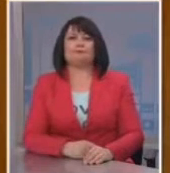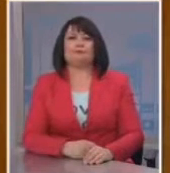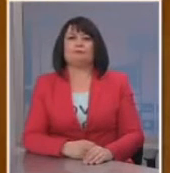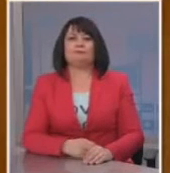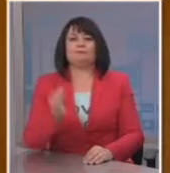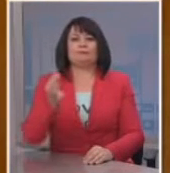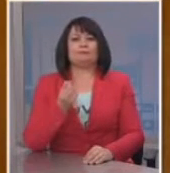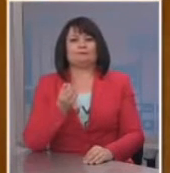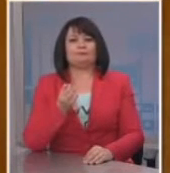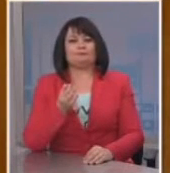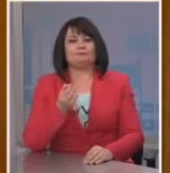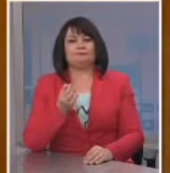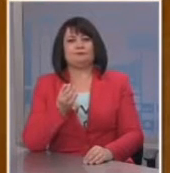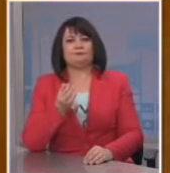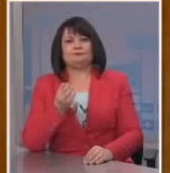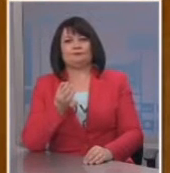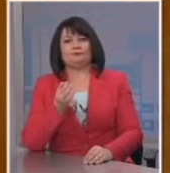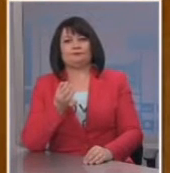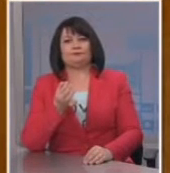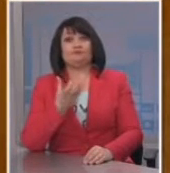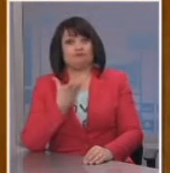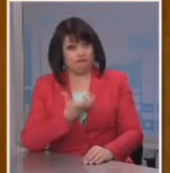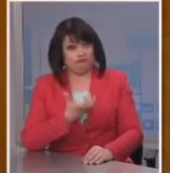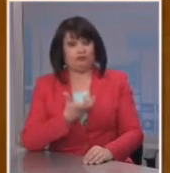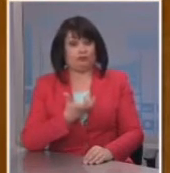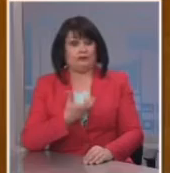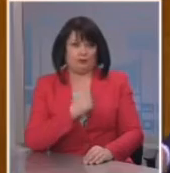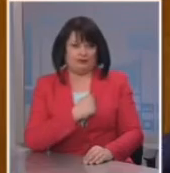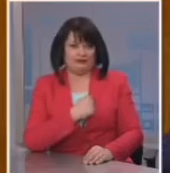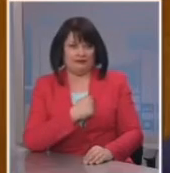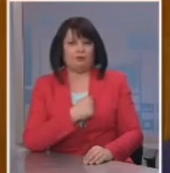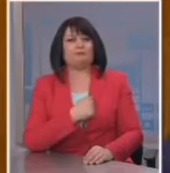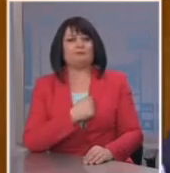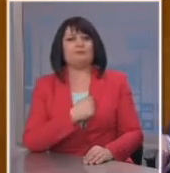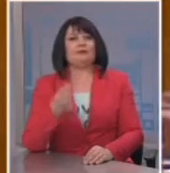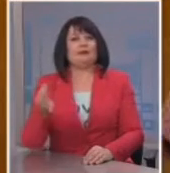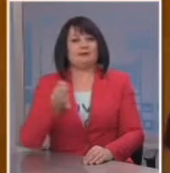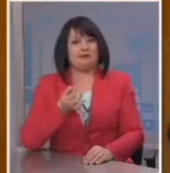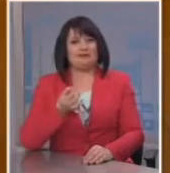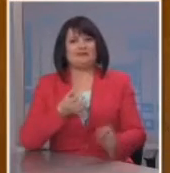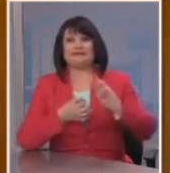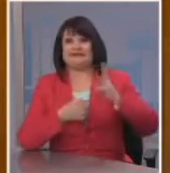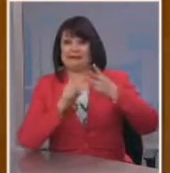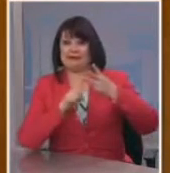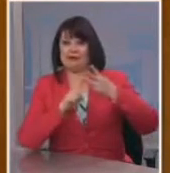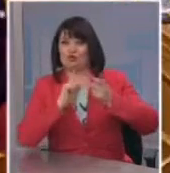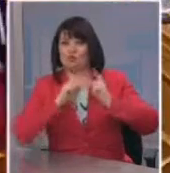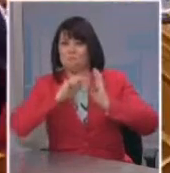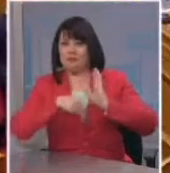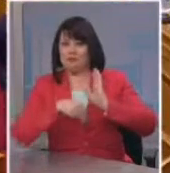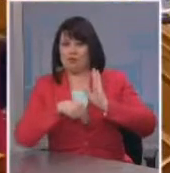Είπατε όμως και κάτι πολύ σοβαρό κατά τη γνώμη μου. Είπατε ότι το τρίτο μνημόνιο